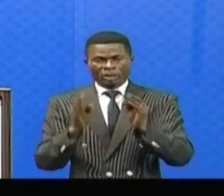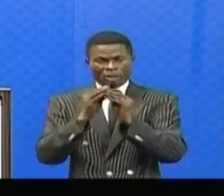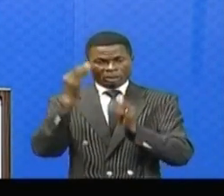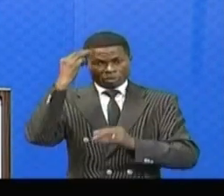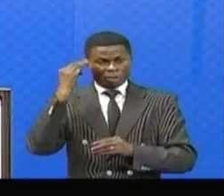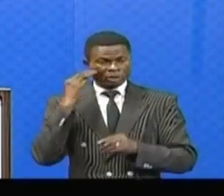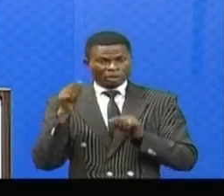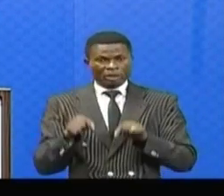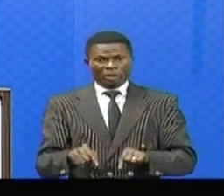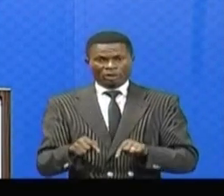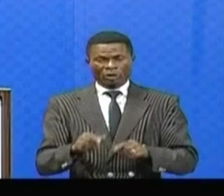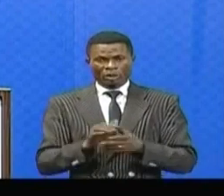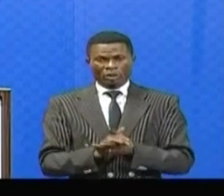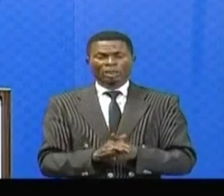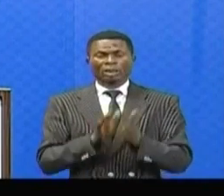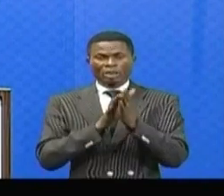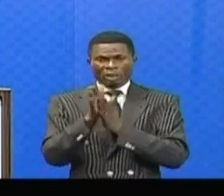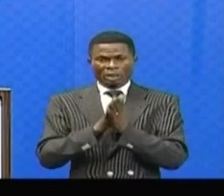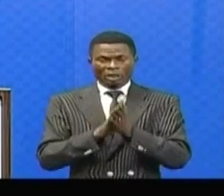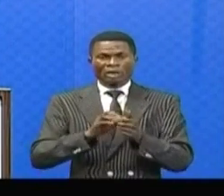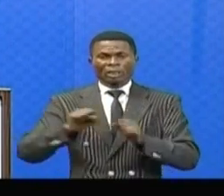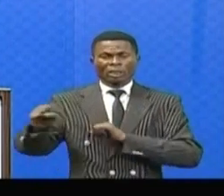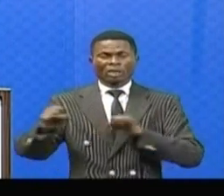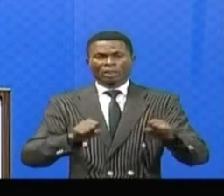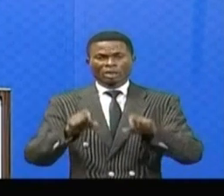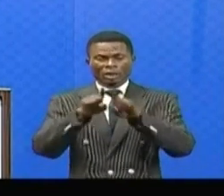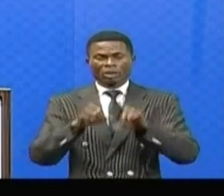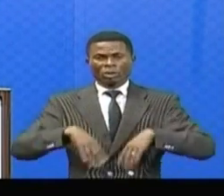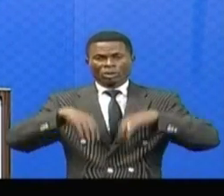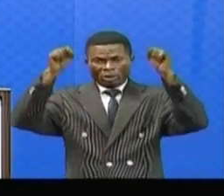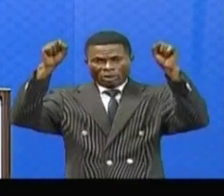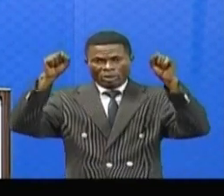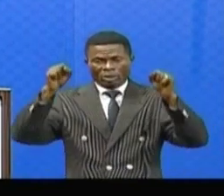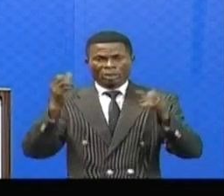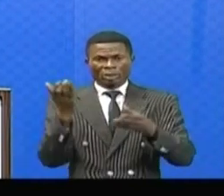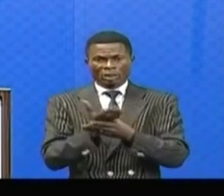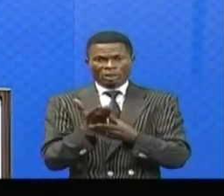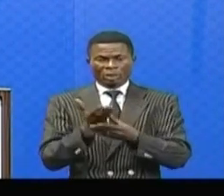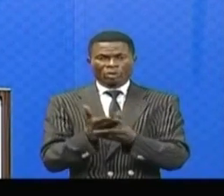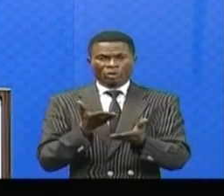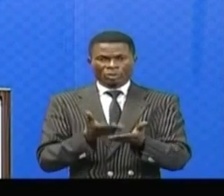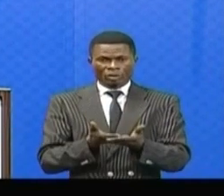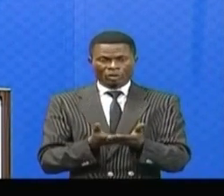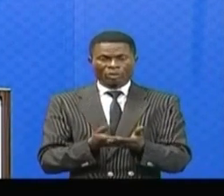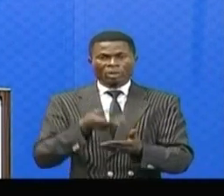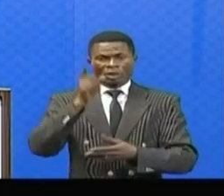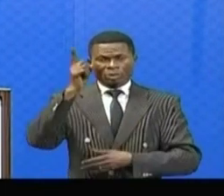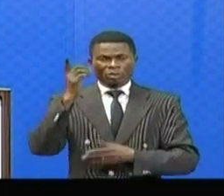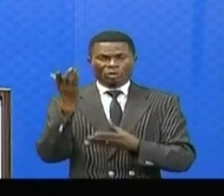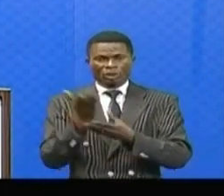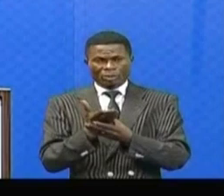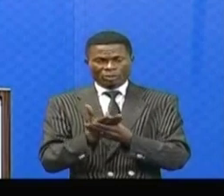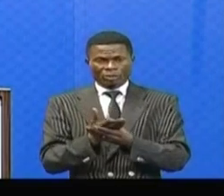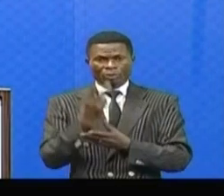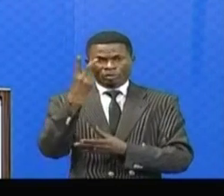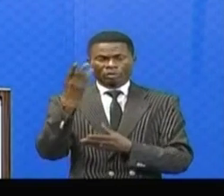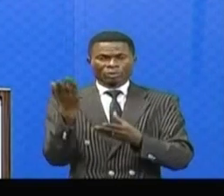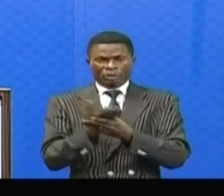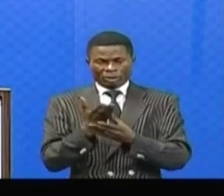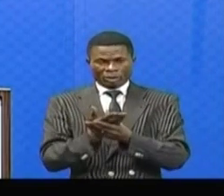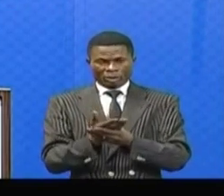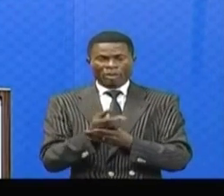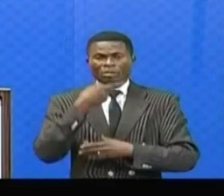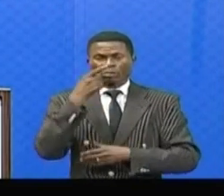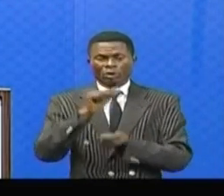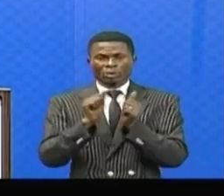de ce jour, relatif à l'examen et à l'adoption des dossiers. 1. Deux dossiers relatifs